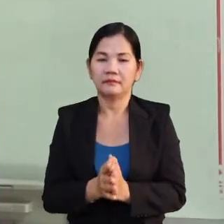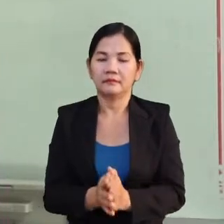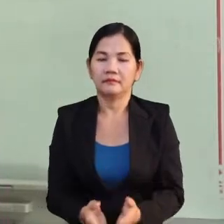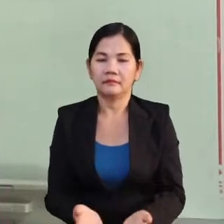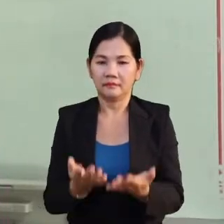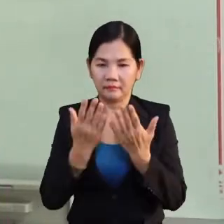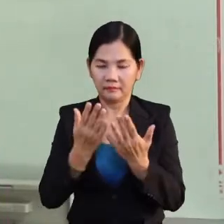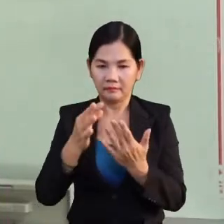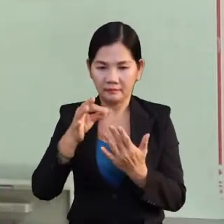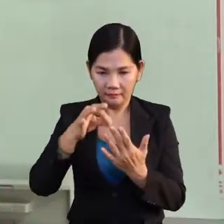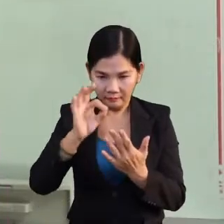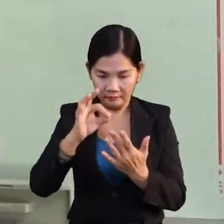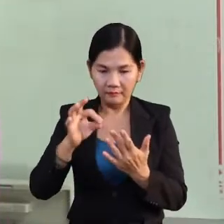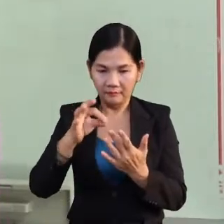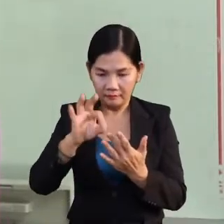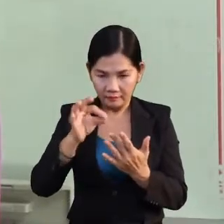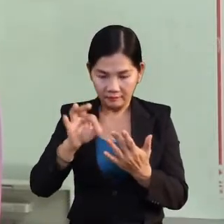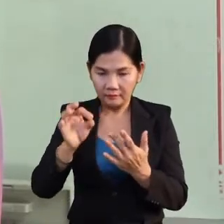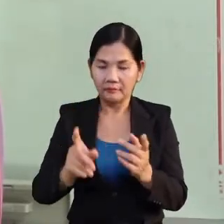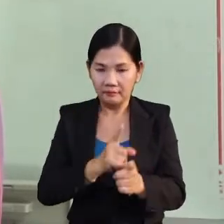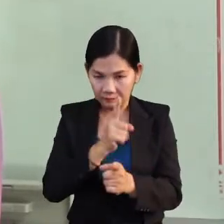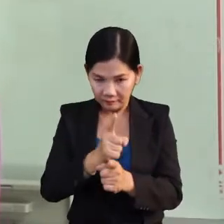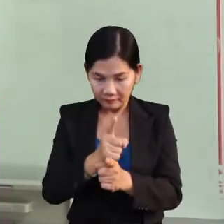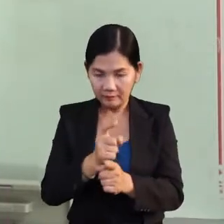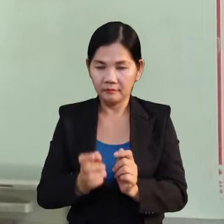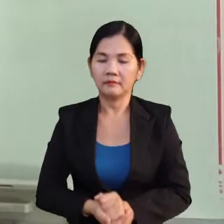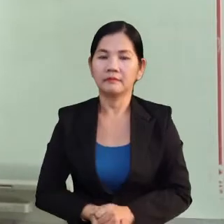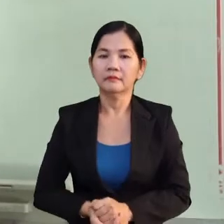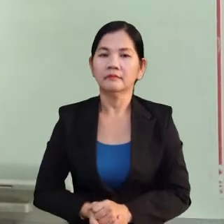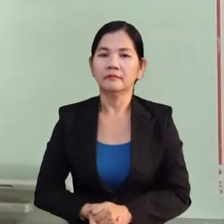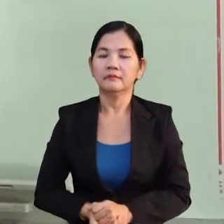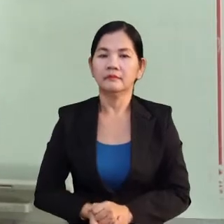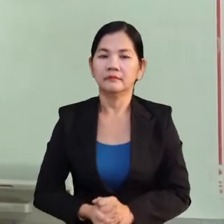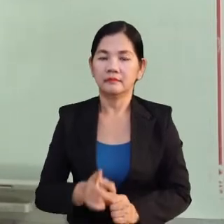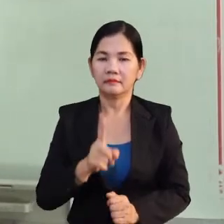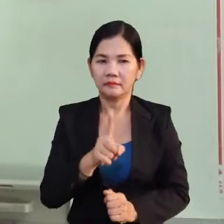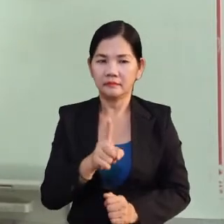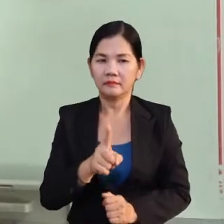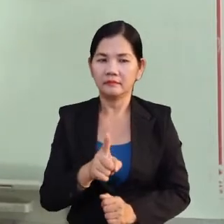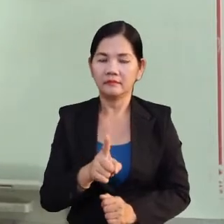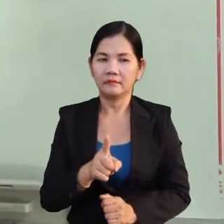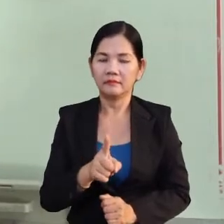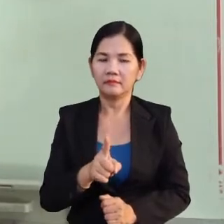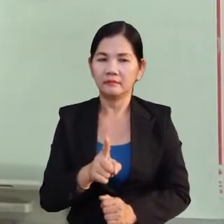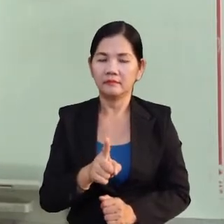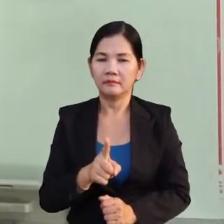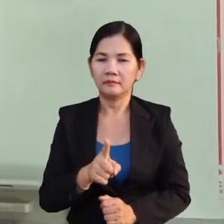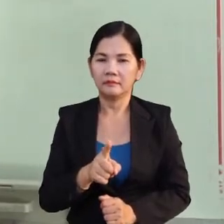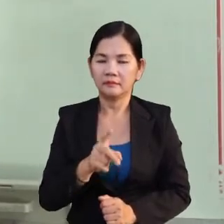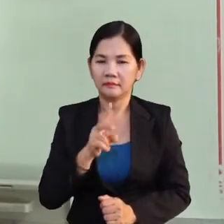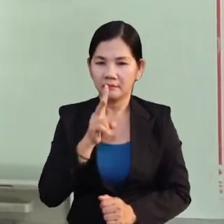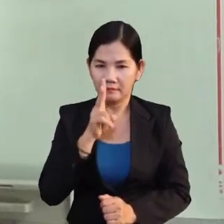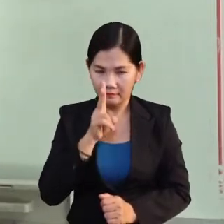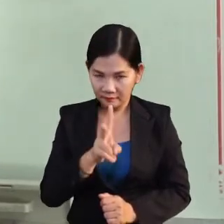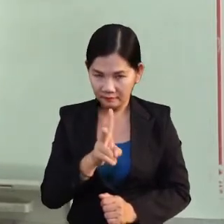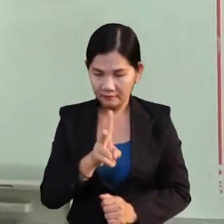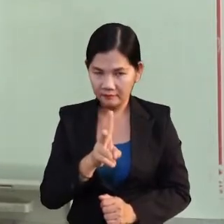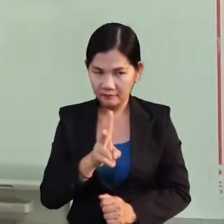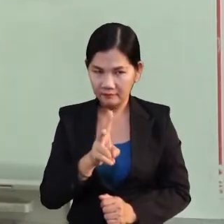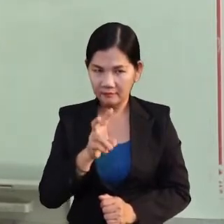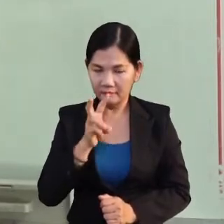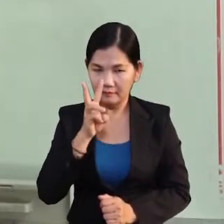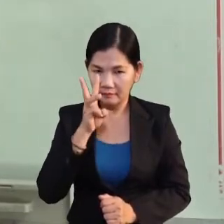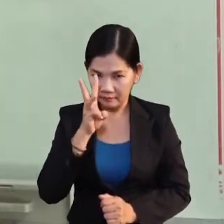ផ្ទាត់មើលតើអ្វីដែលកូនបានទុទាយត្រឹមត្រូវដែរឬទេចា1មើលតួណា